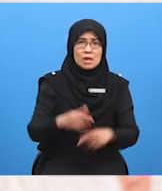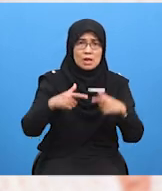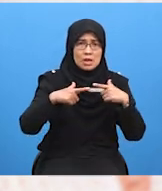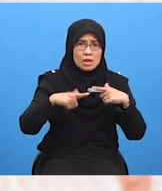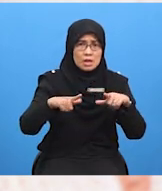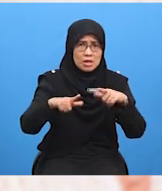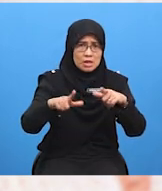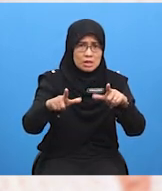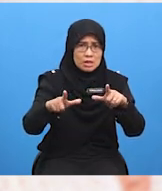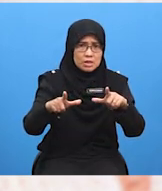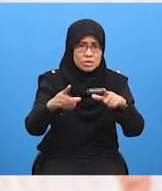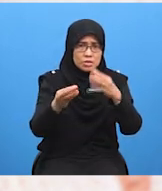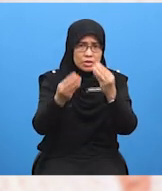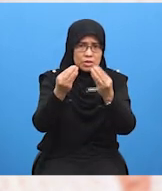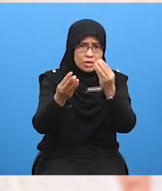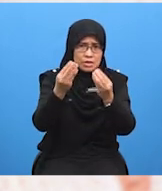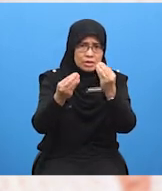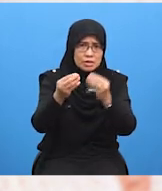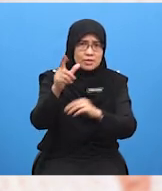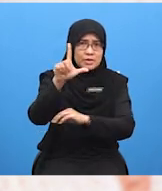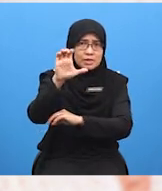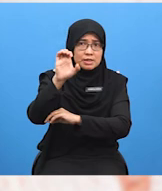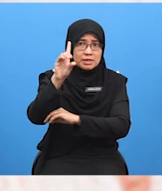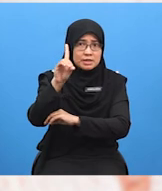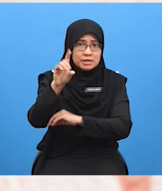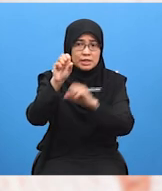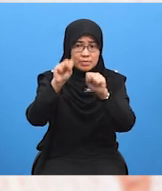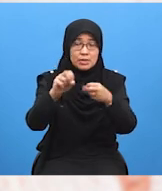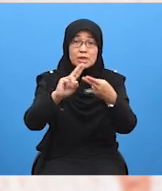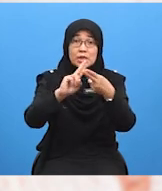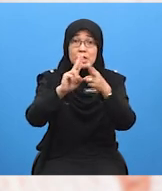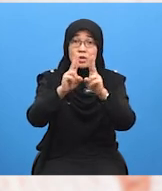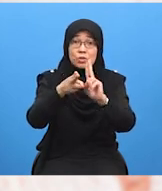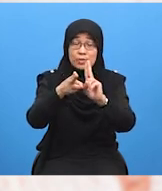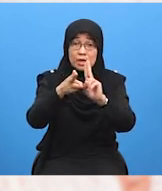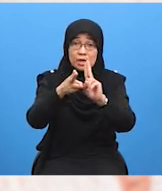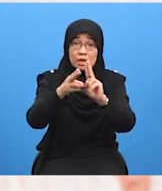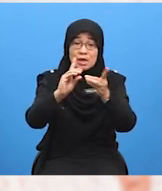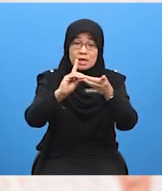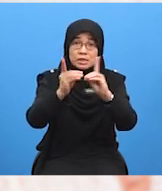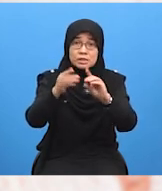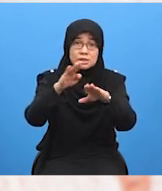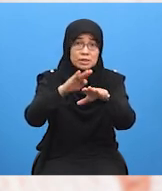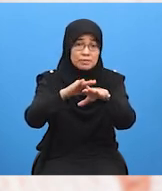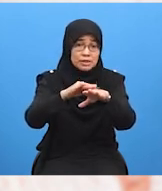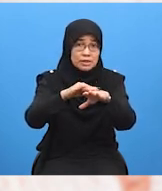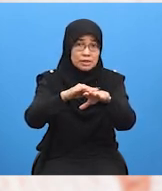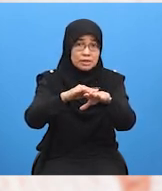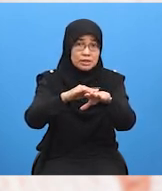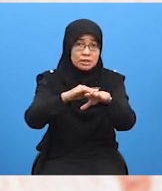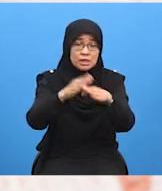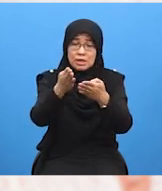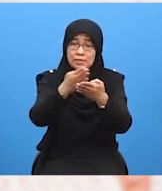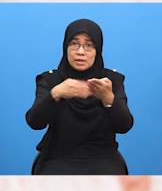Kelajuan kelipan LED juga boleh diubah pada digit pada bahagian delay pengaturcaraan.